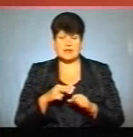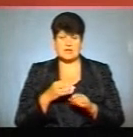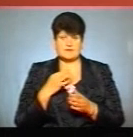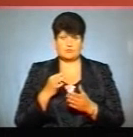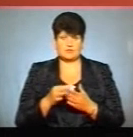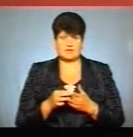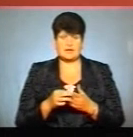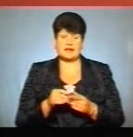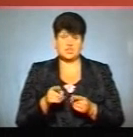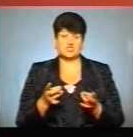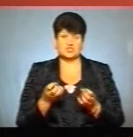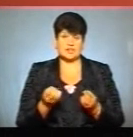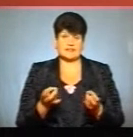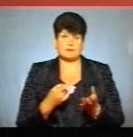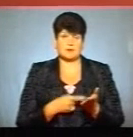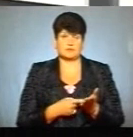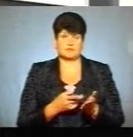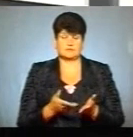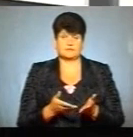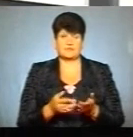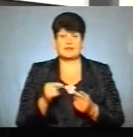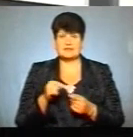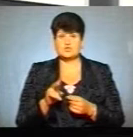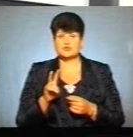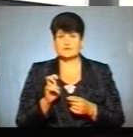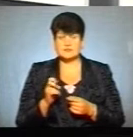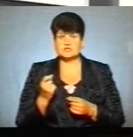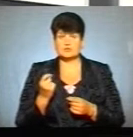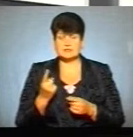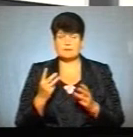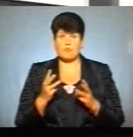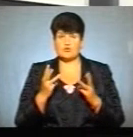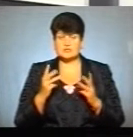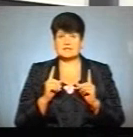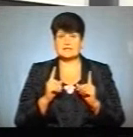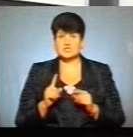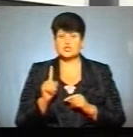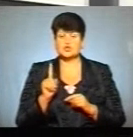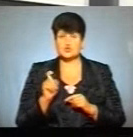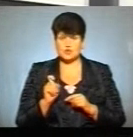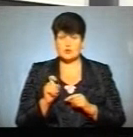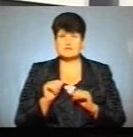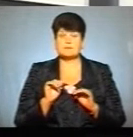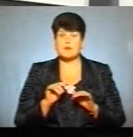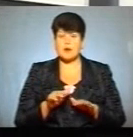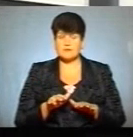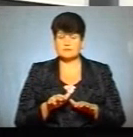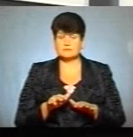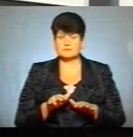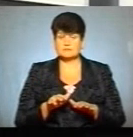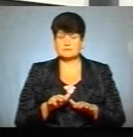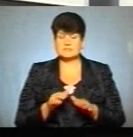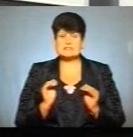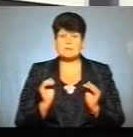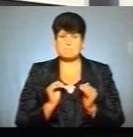знову ж таки, її ще потрібно довести. Так? Дійсно, дивіться, 1211 пожеж і лише 100 справ заведено. Тобто